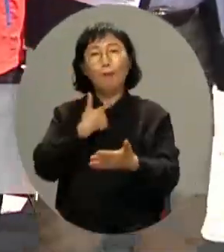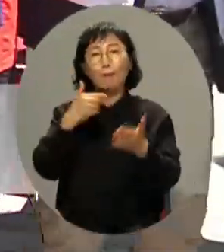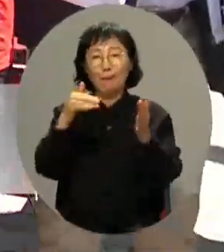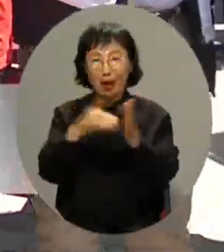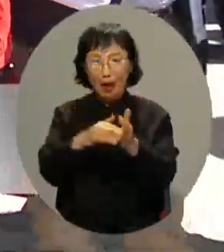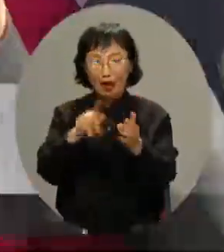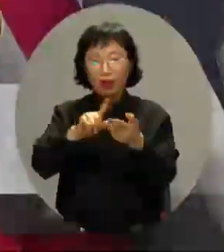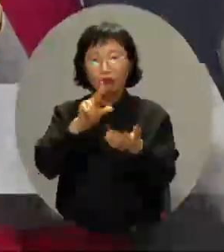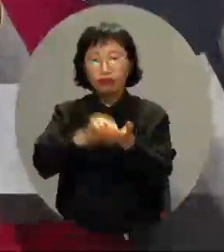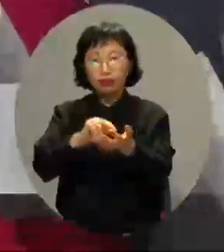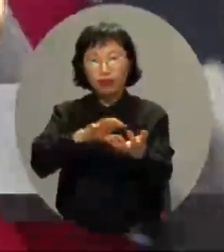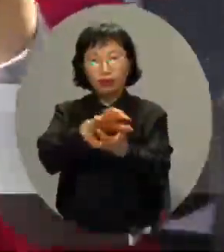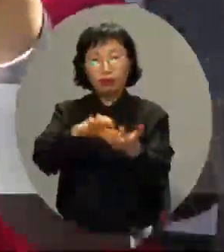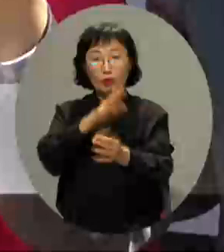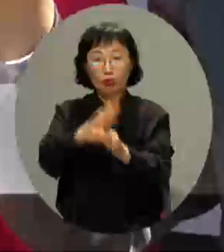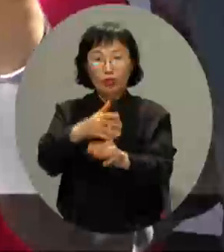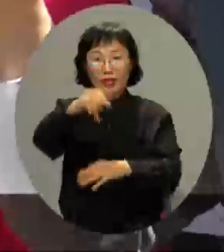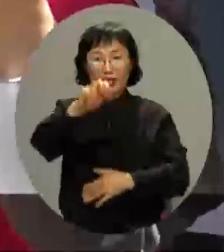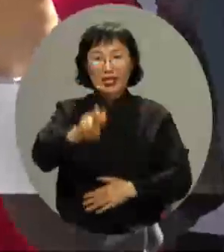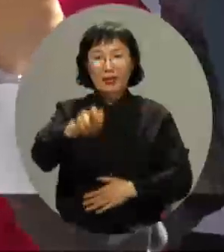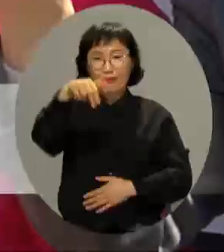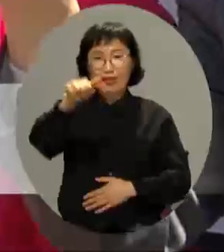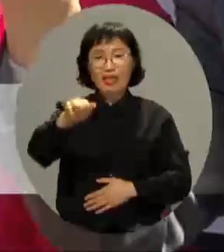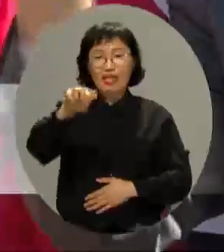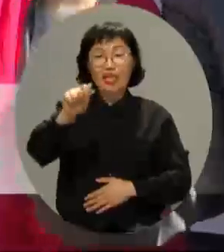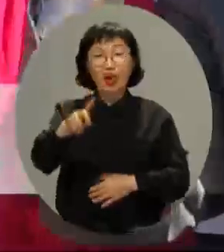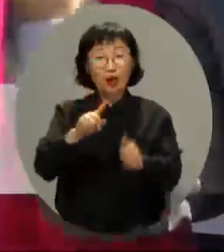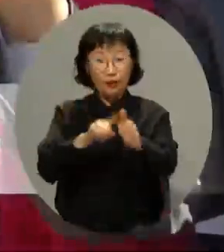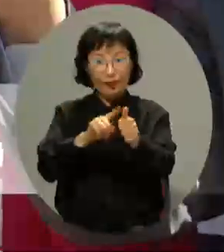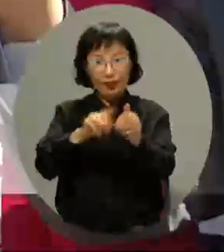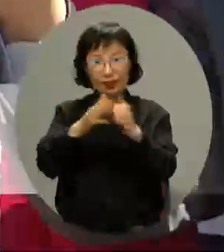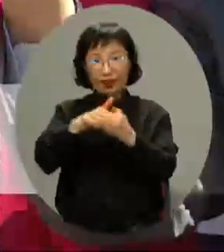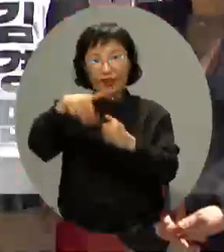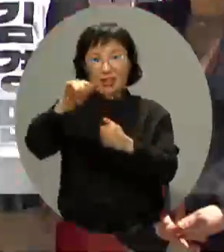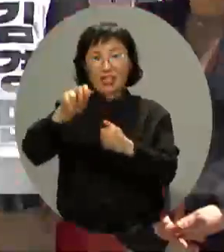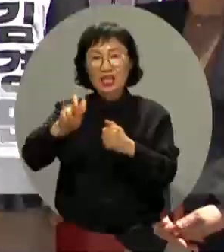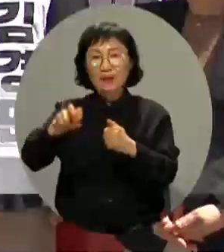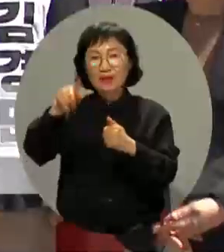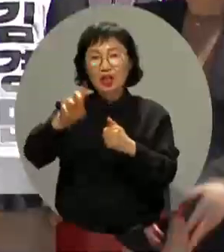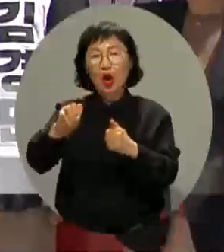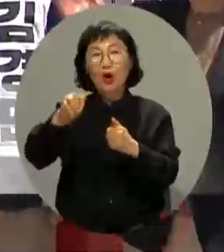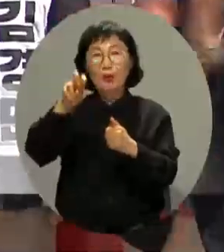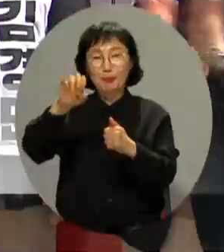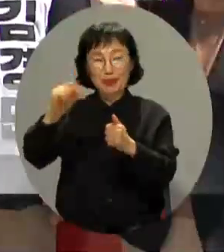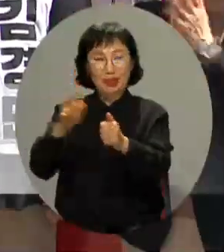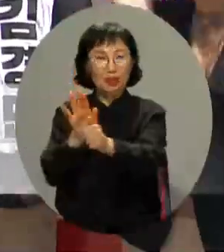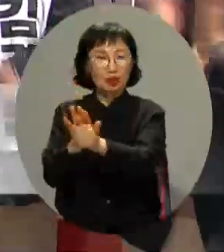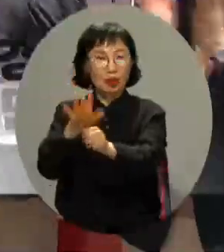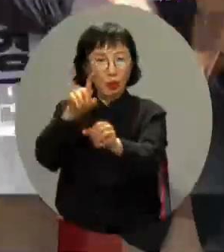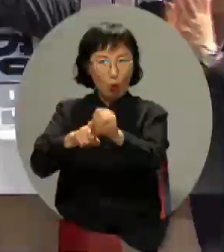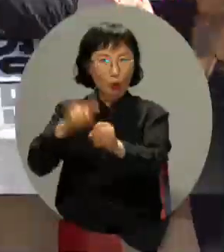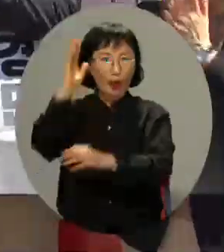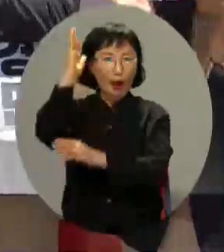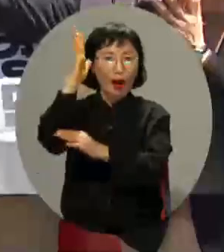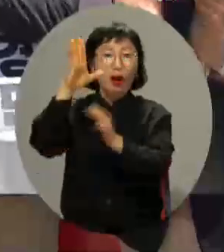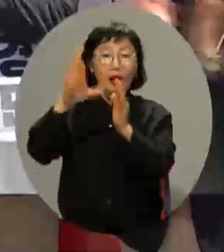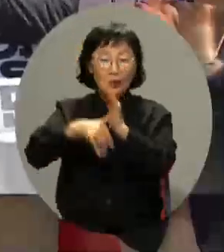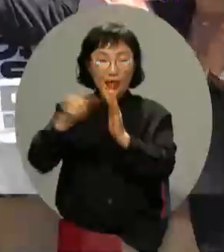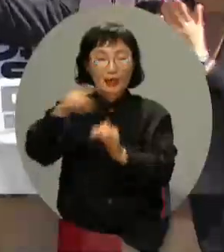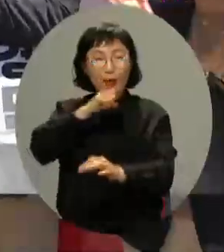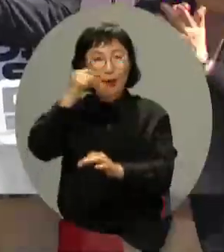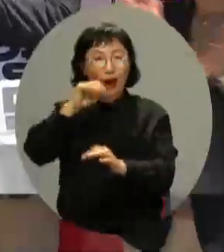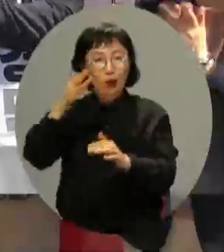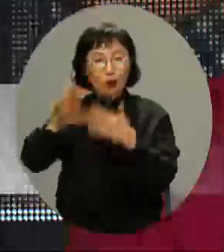있습니다 김기헌 대표는 어제 재선거에 출마한 김경민 후보 지원유세에서 김 후보를 당선시켜주면